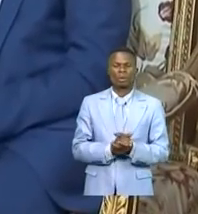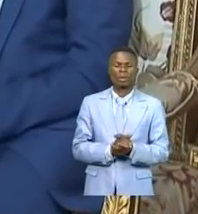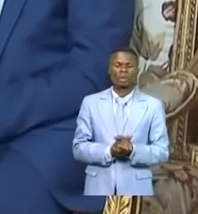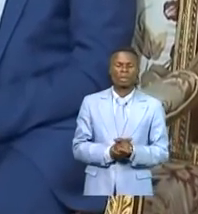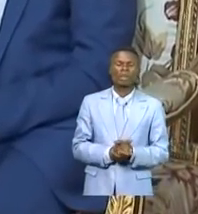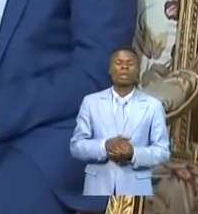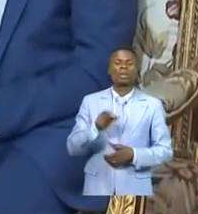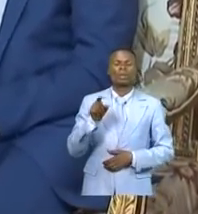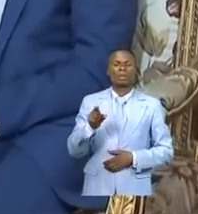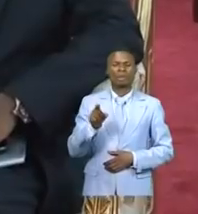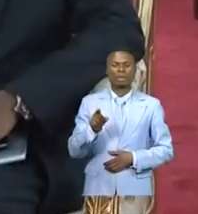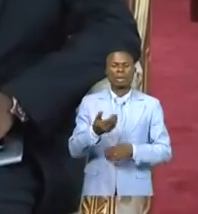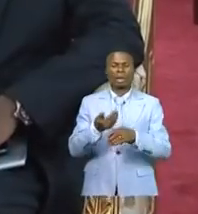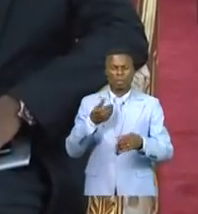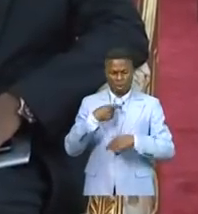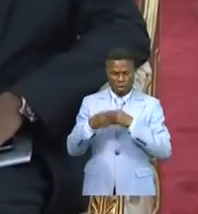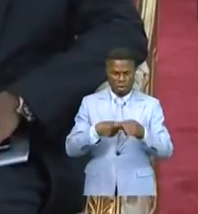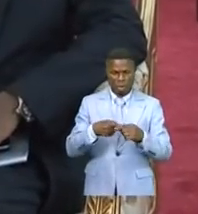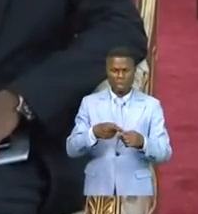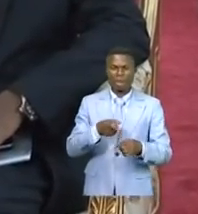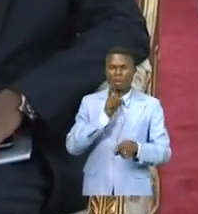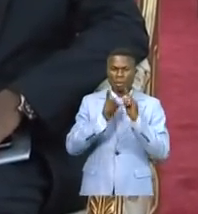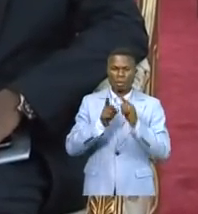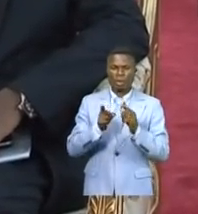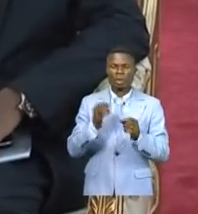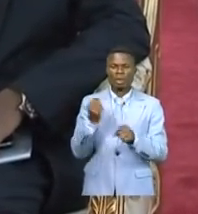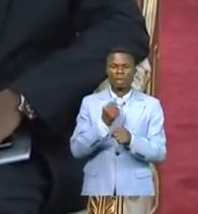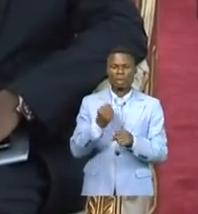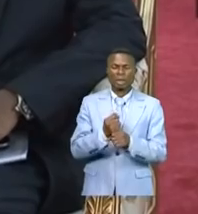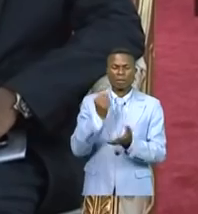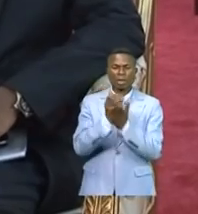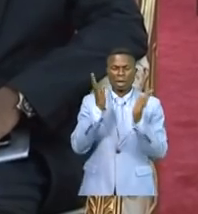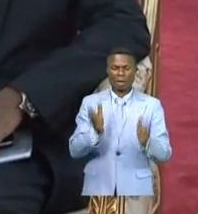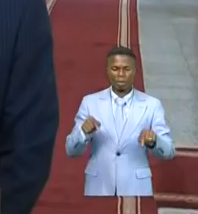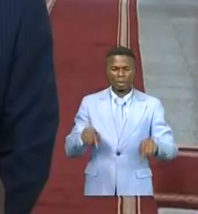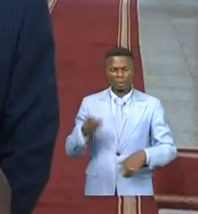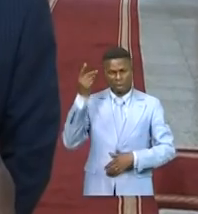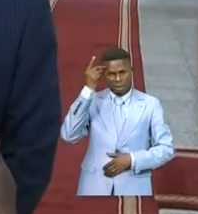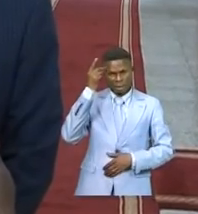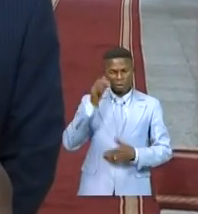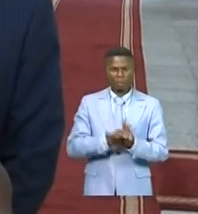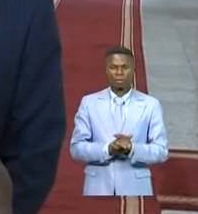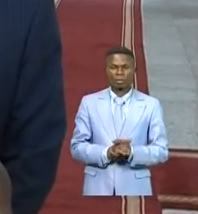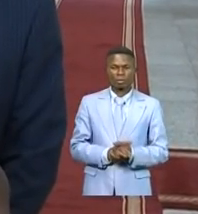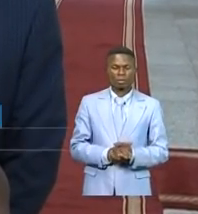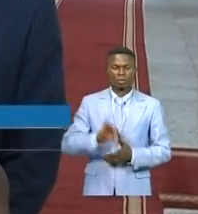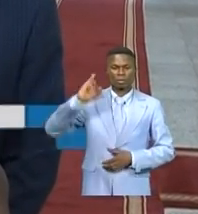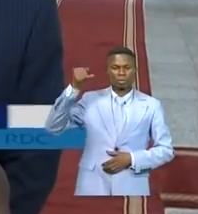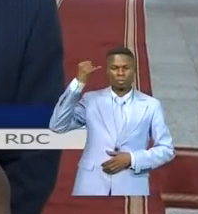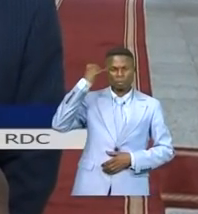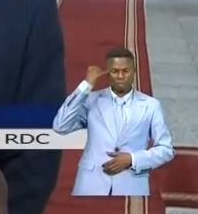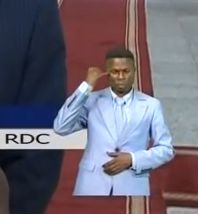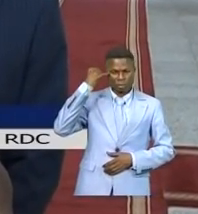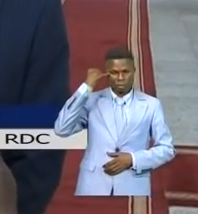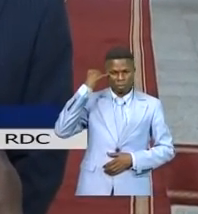Mbosso Kodiapwanga, avant de commencer officiellement ses fonctions de diplomate à Kinshasa. Et le Japon